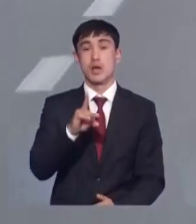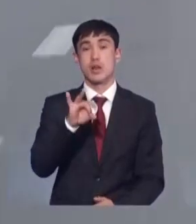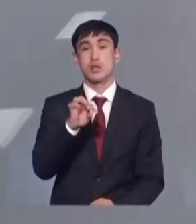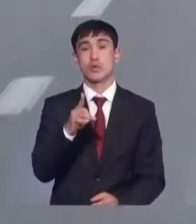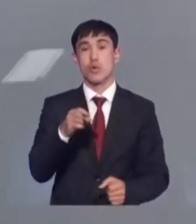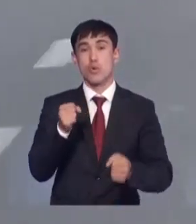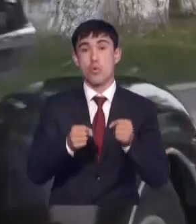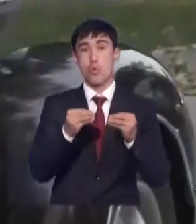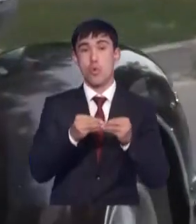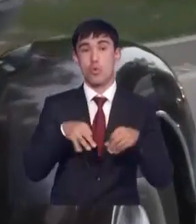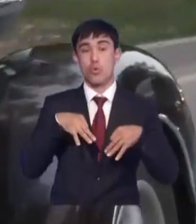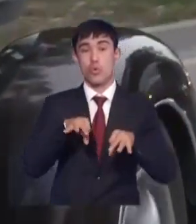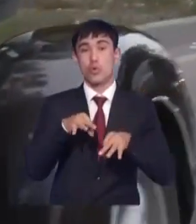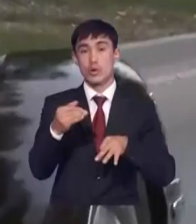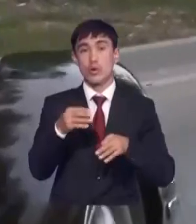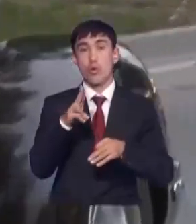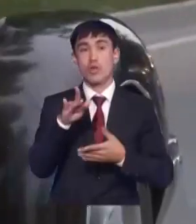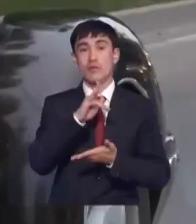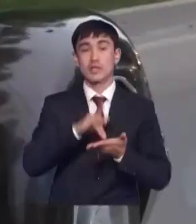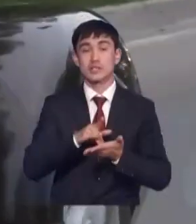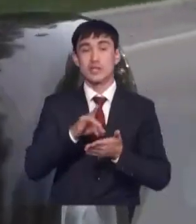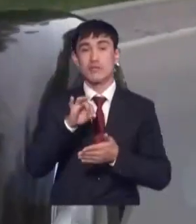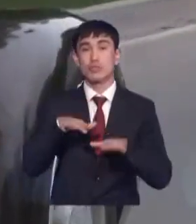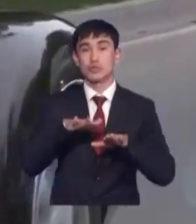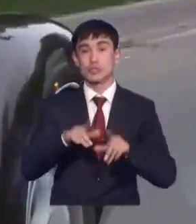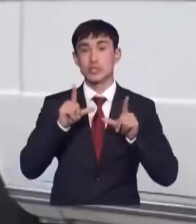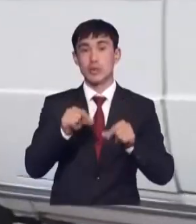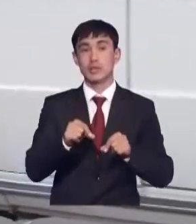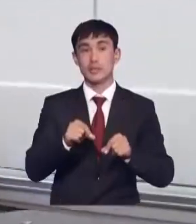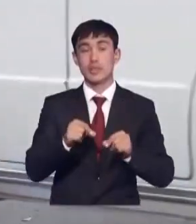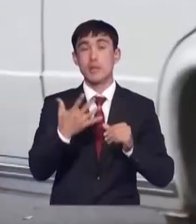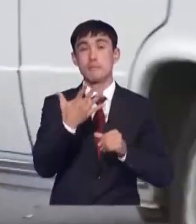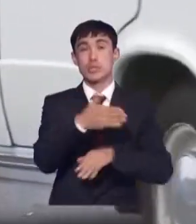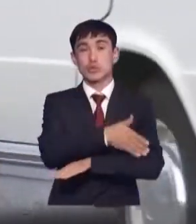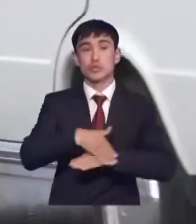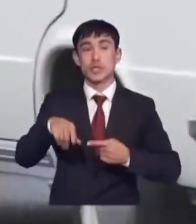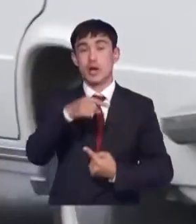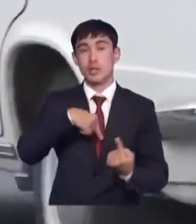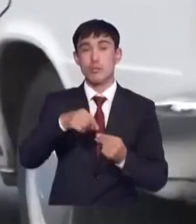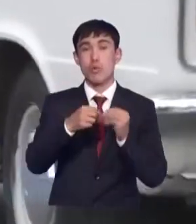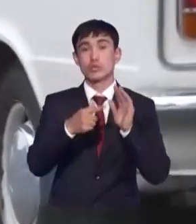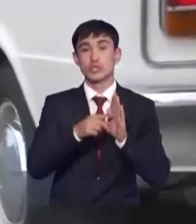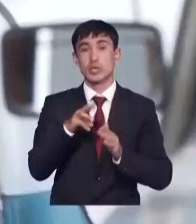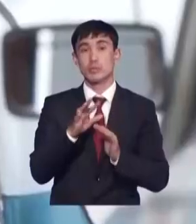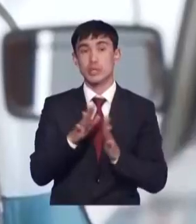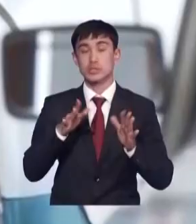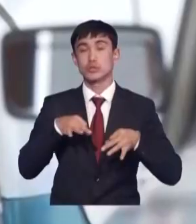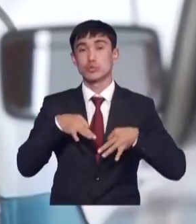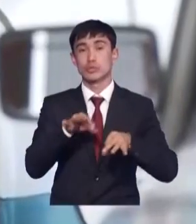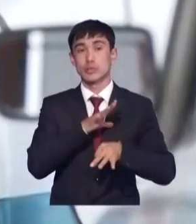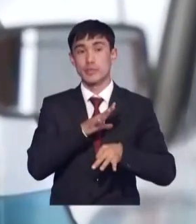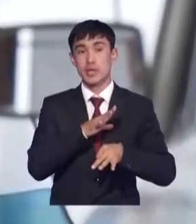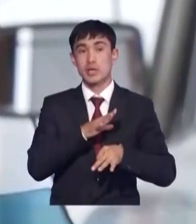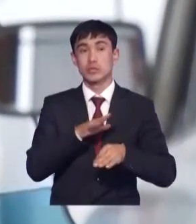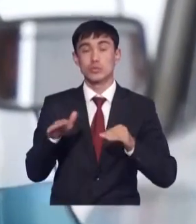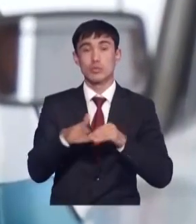Ретро-стилдегі Оңгөл Қонаев қаласындағы бірнеше референдум учаскелеріне барды. Бас-аяғы 5 көшені аралап, 17 шақырымнан аса жолды жүріп өтті.